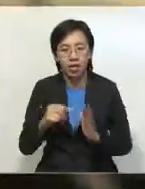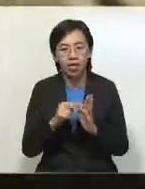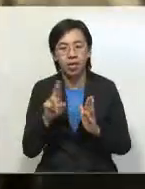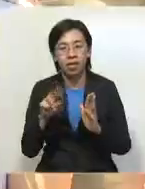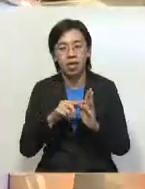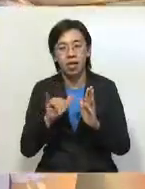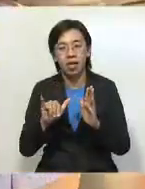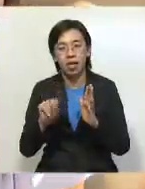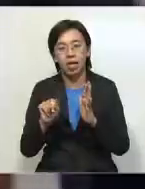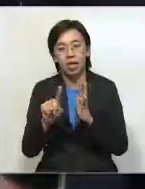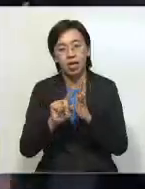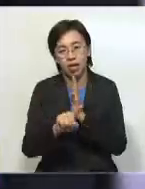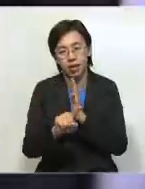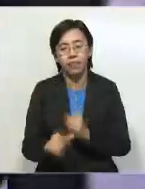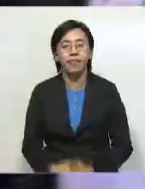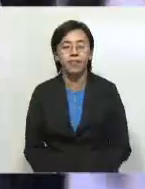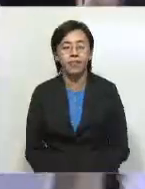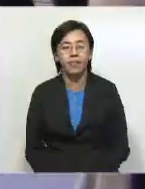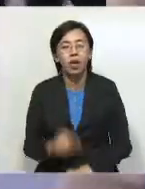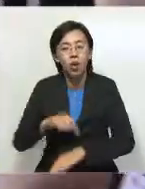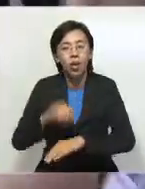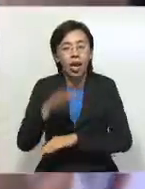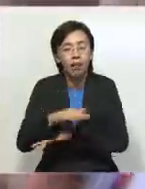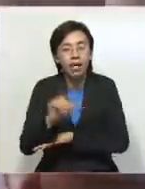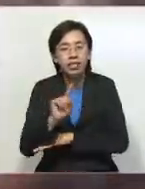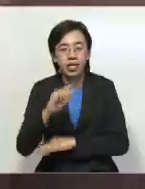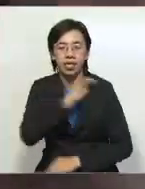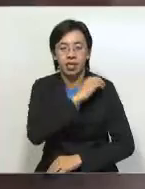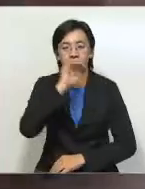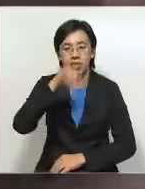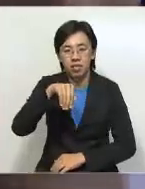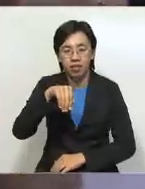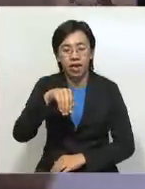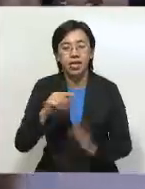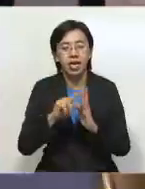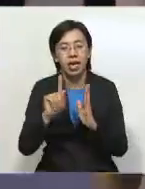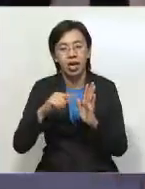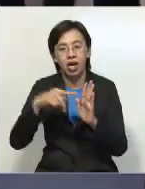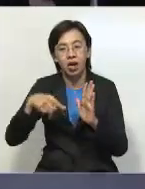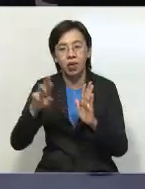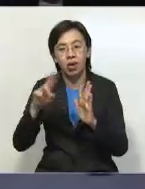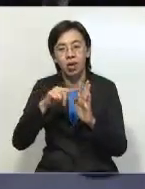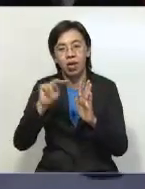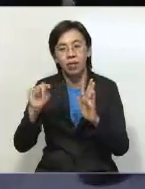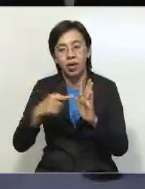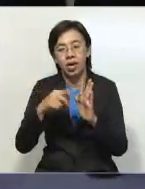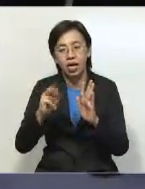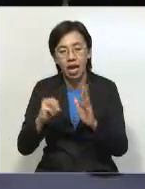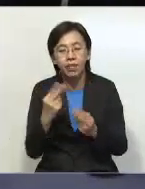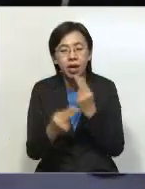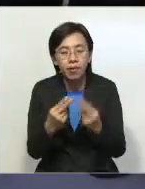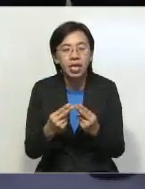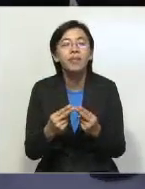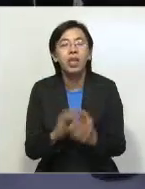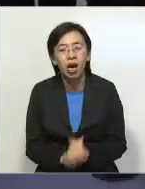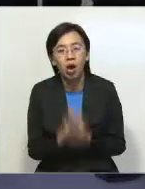ะ1 2ในช่วงบ่ายเดินทางไปยังเทศบาลตำบลเขาพระงามเพื่อตรวจเยี่ยมโครงการบ้านสุขภาวะผู้ป่วยเรื้